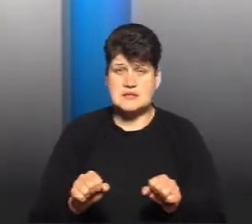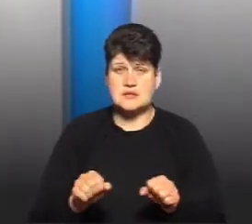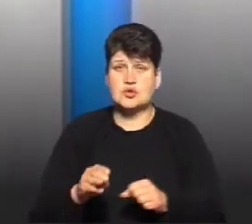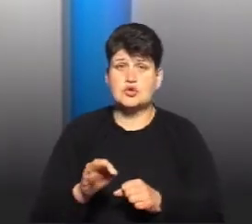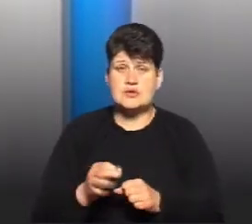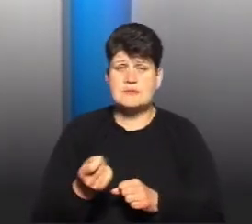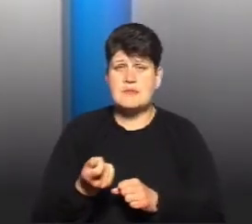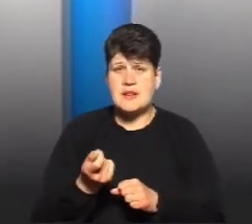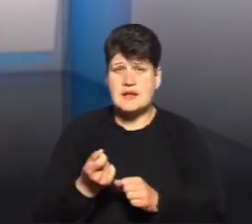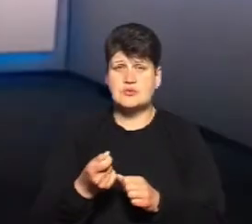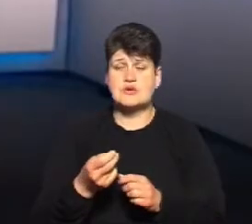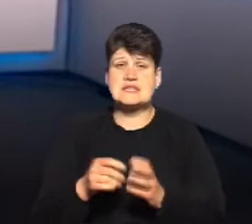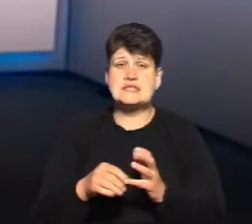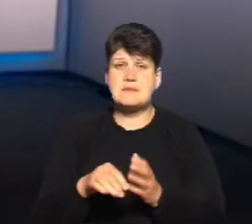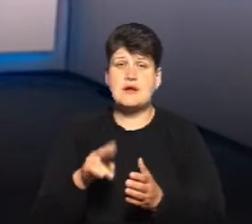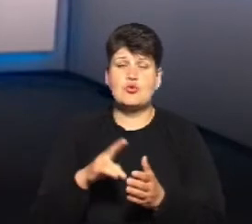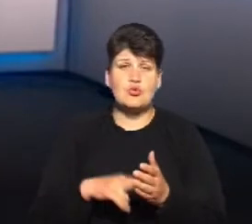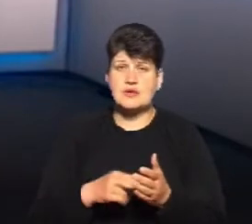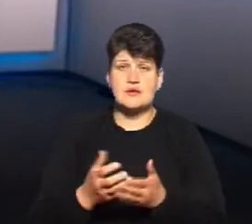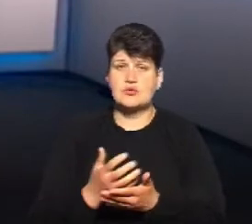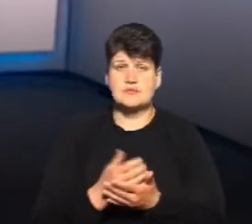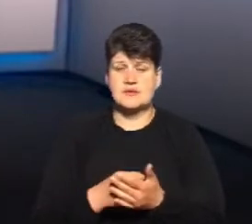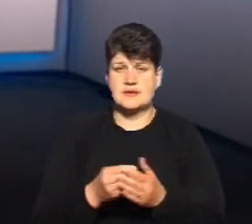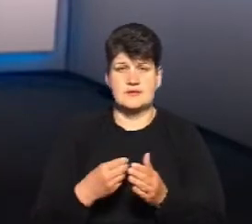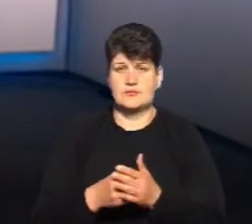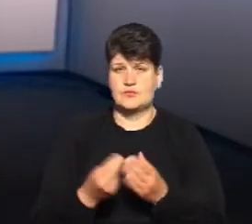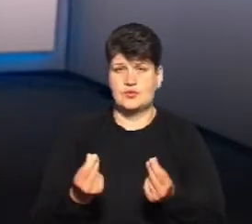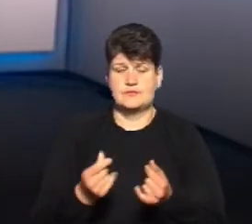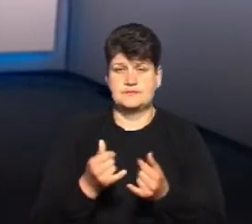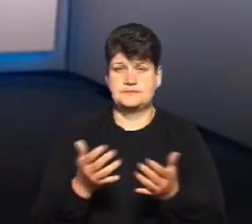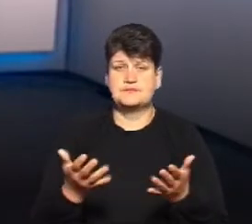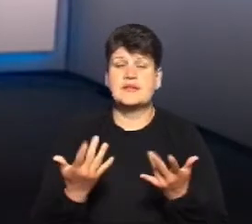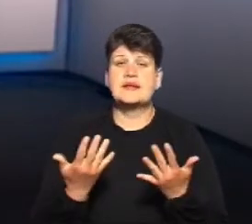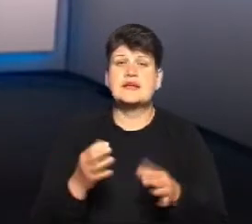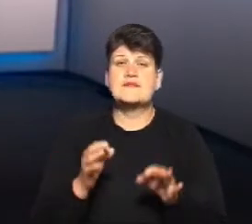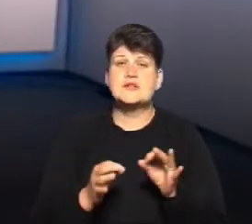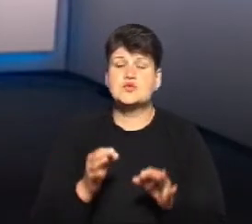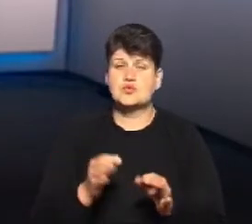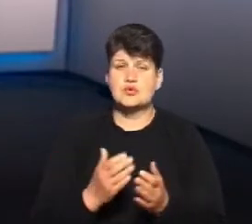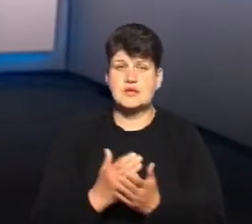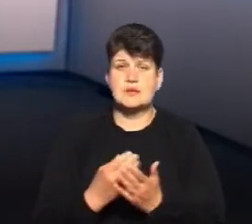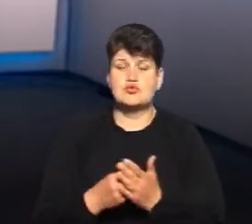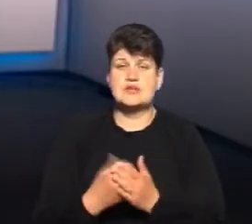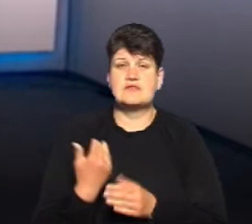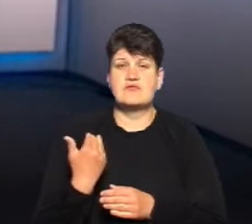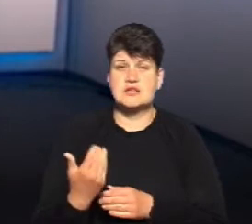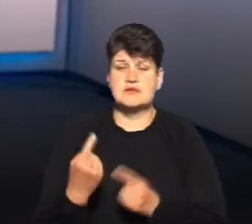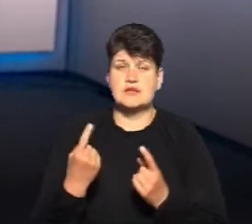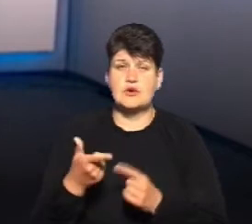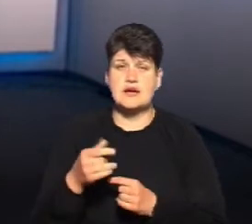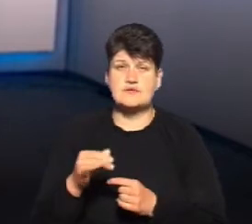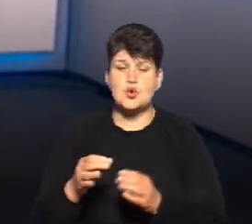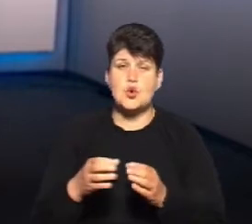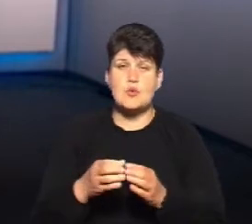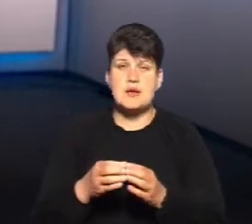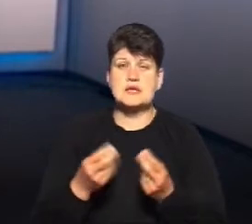земельного податку бюджет не наповниться. Можливо, ви нам так приблизно скажете, на який відсоток складається бюджет вашої великогірської громади з